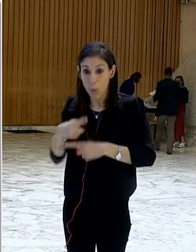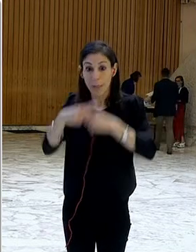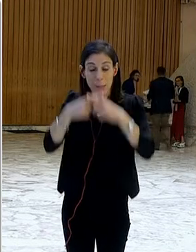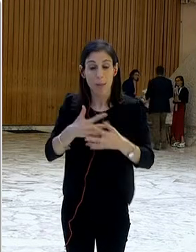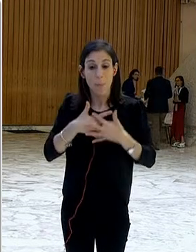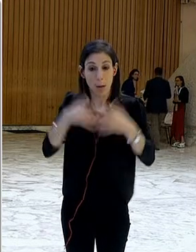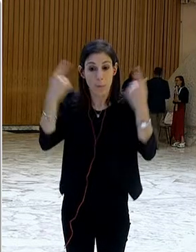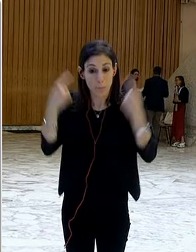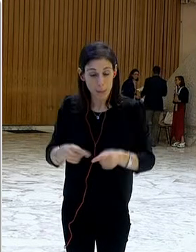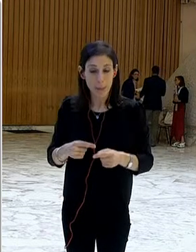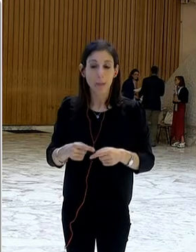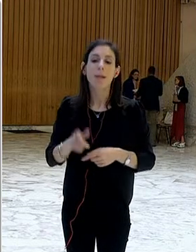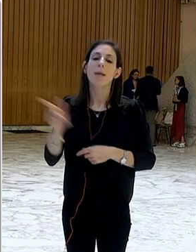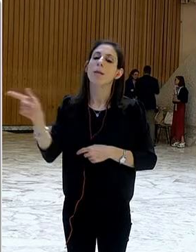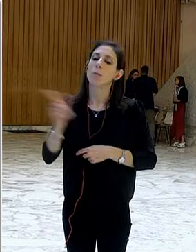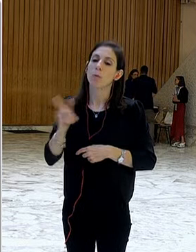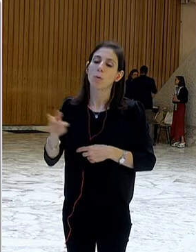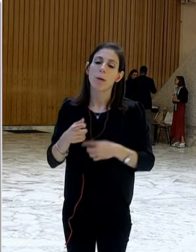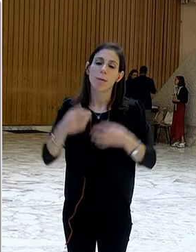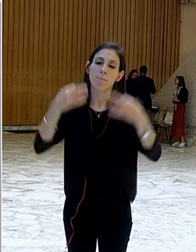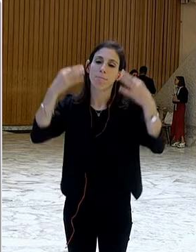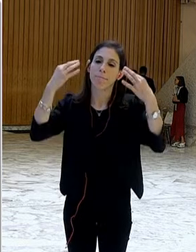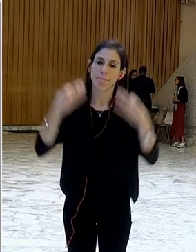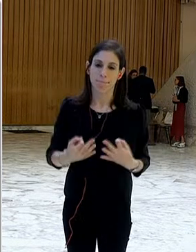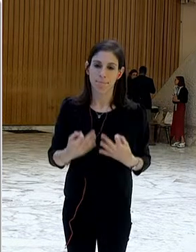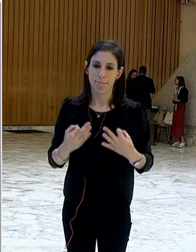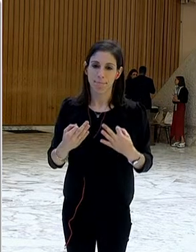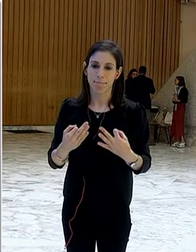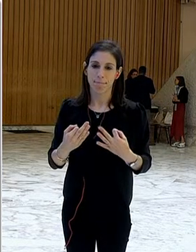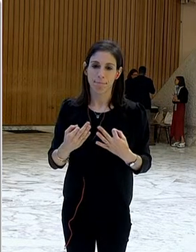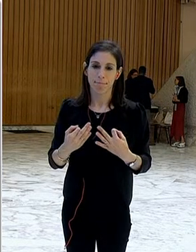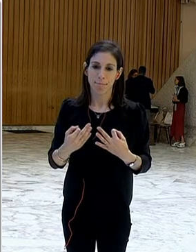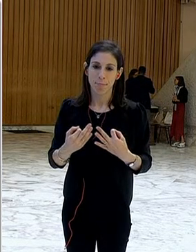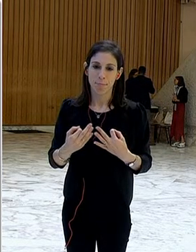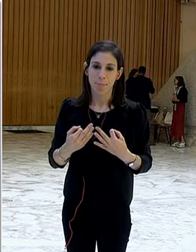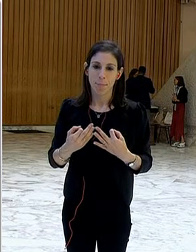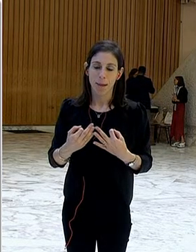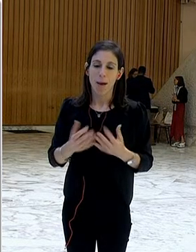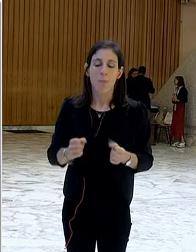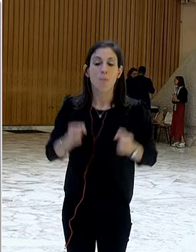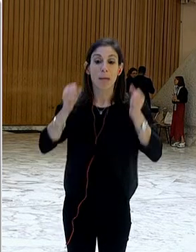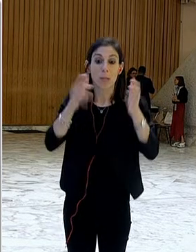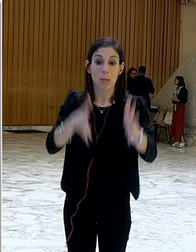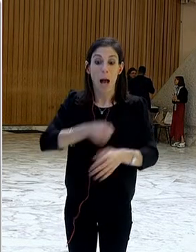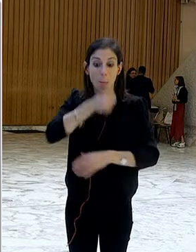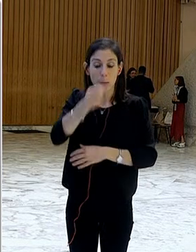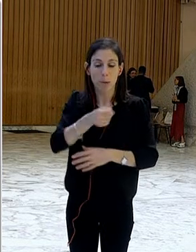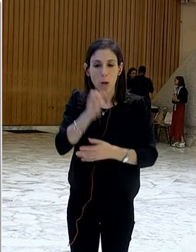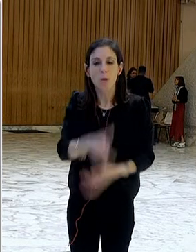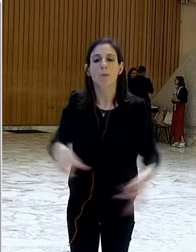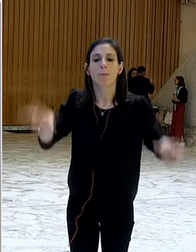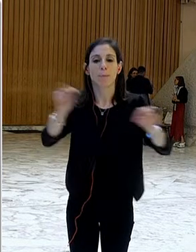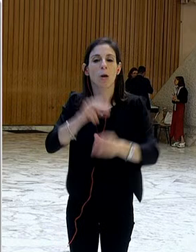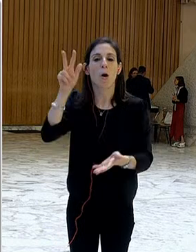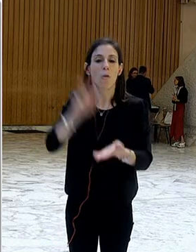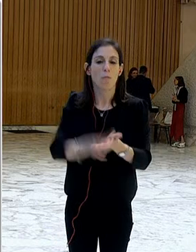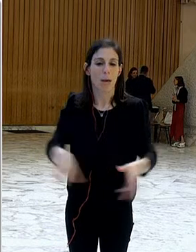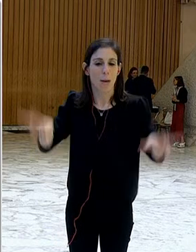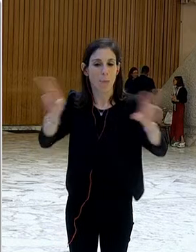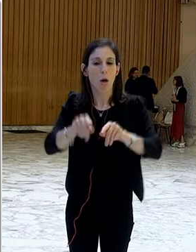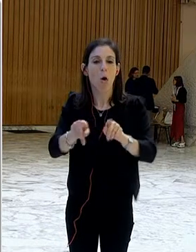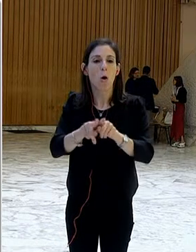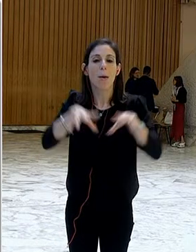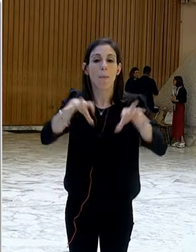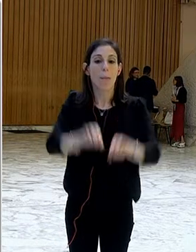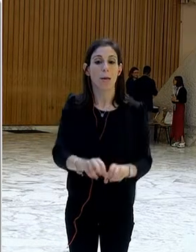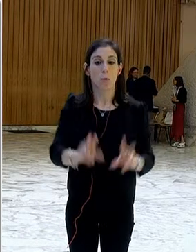de cet amour, nous avons encore avoué et renouvelé notre élan apostolique comme nouvel engagement dans la vocation du